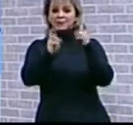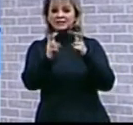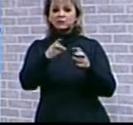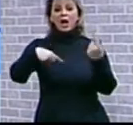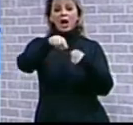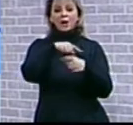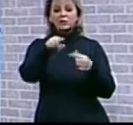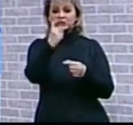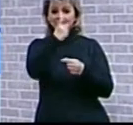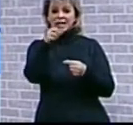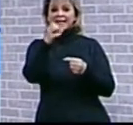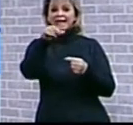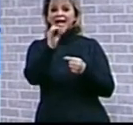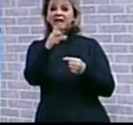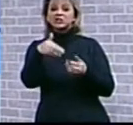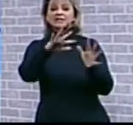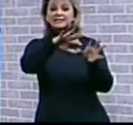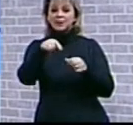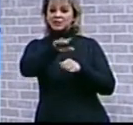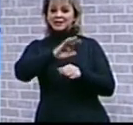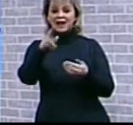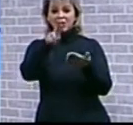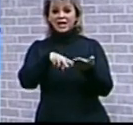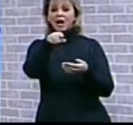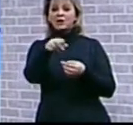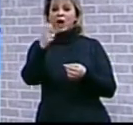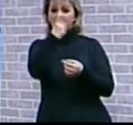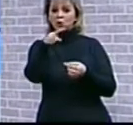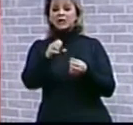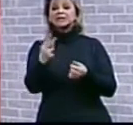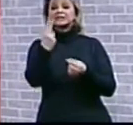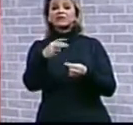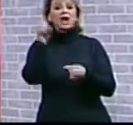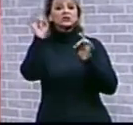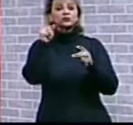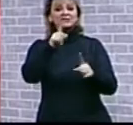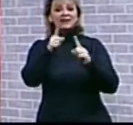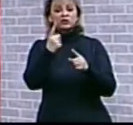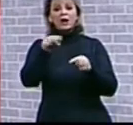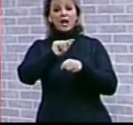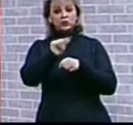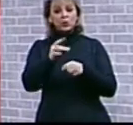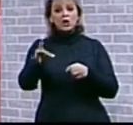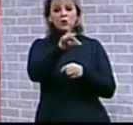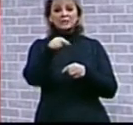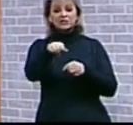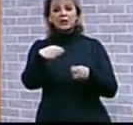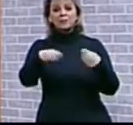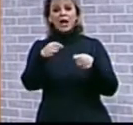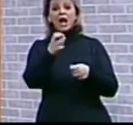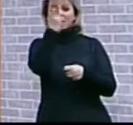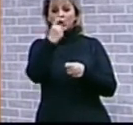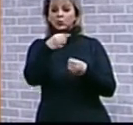оборота спиртного ЕГАИС и изъятию нелегального алкоголя. Цифры озвучили на совещании по контролю розничных продаж